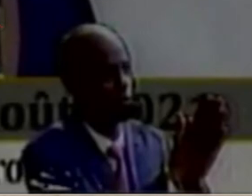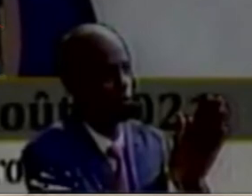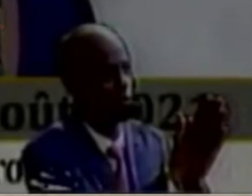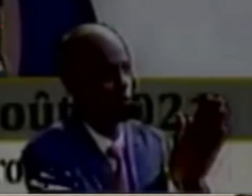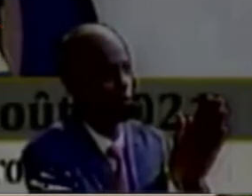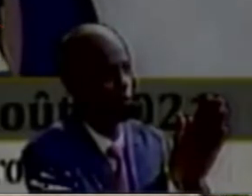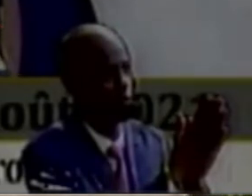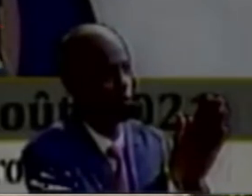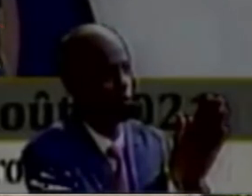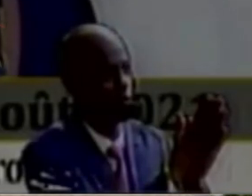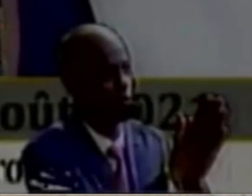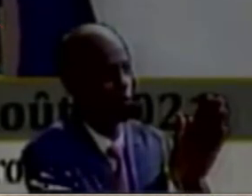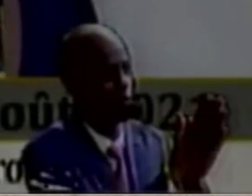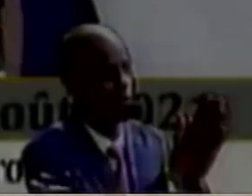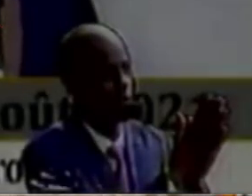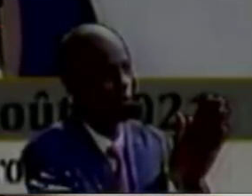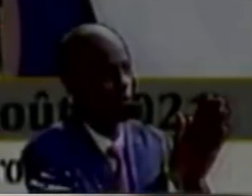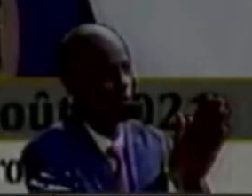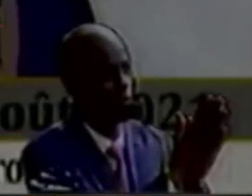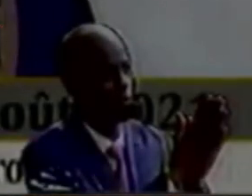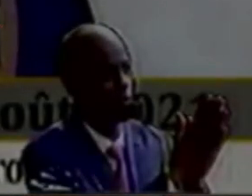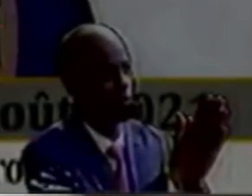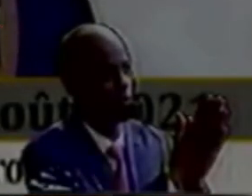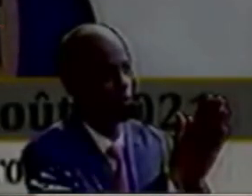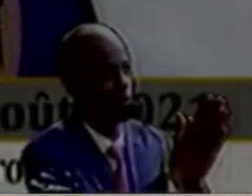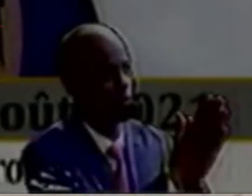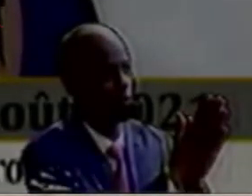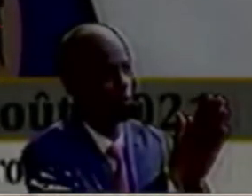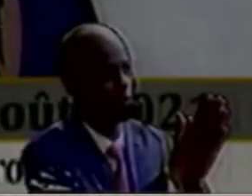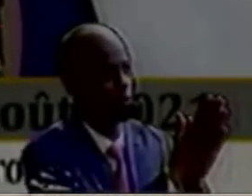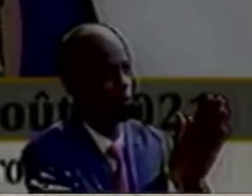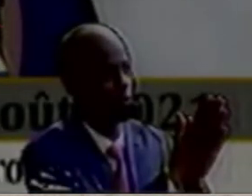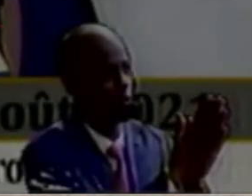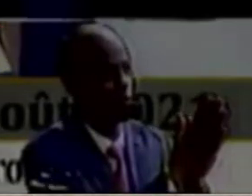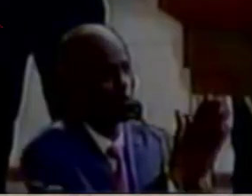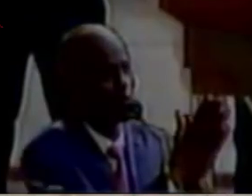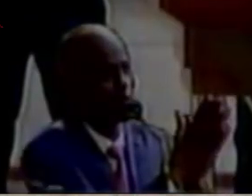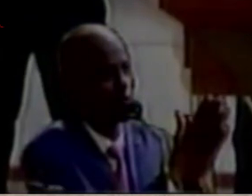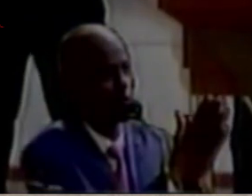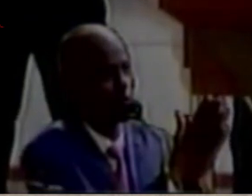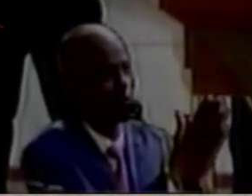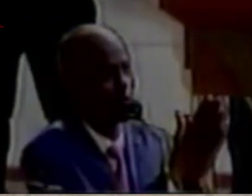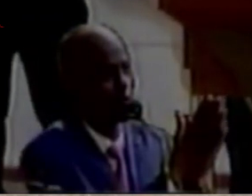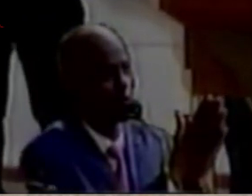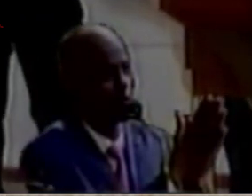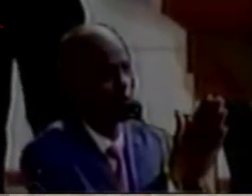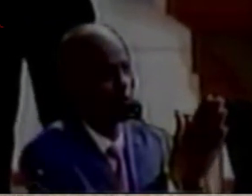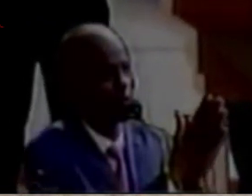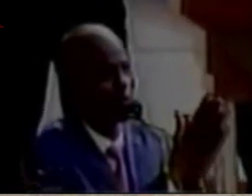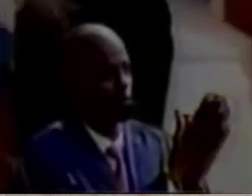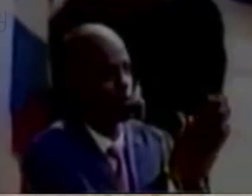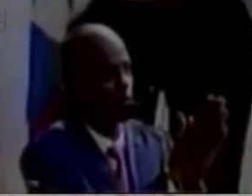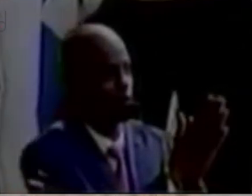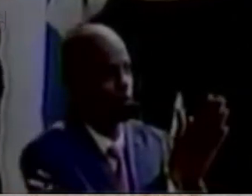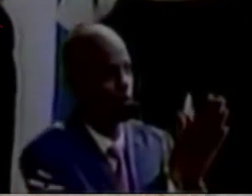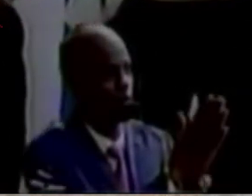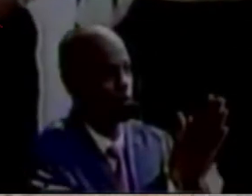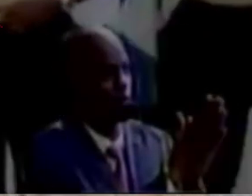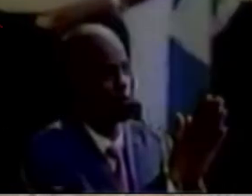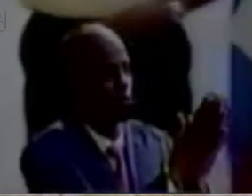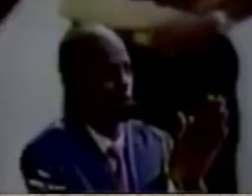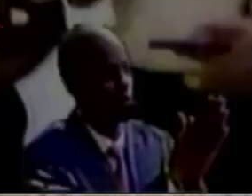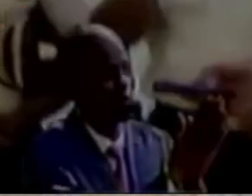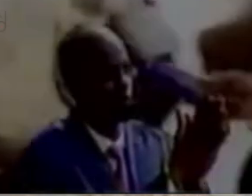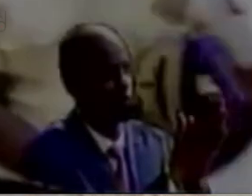zones qui reculaient. Il y a 8 communes et sections communales qui ont été arrivées survolées à très basse